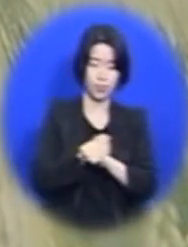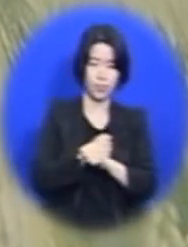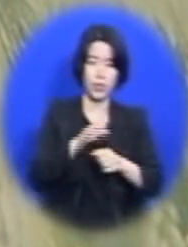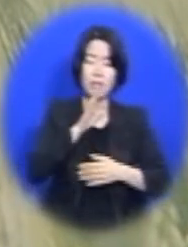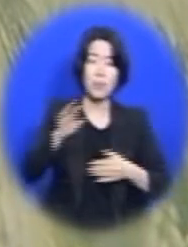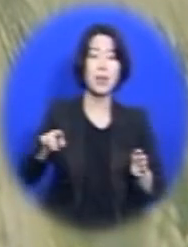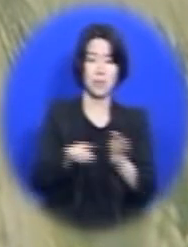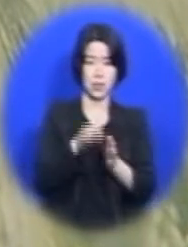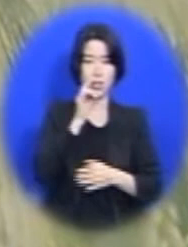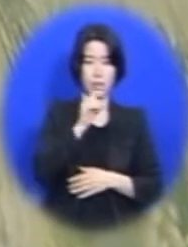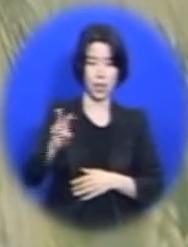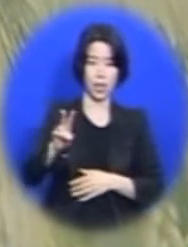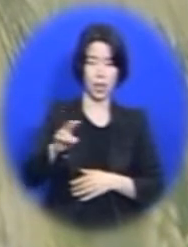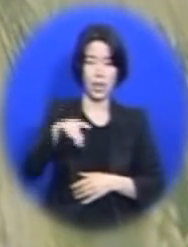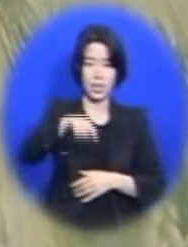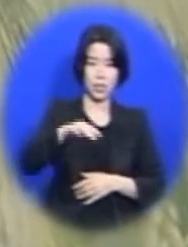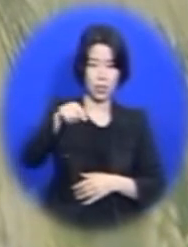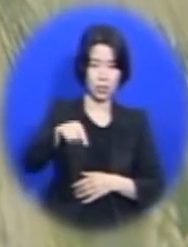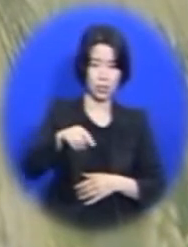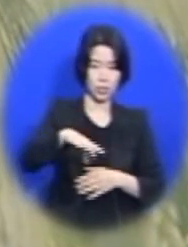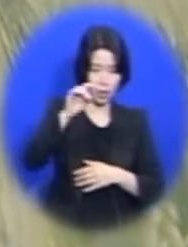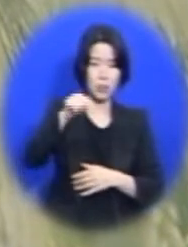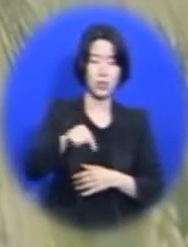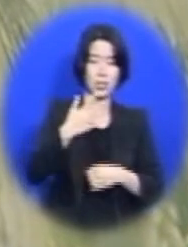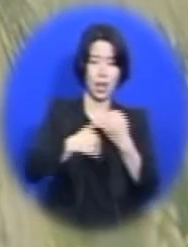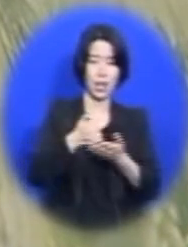믿어야 그 첫 것을 주님께 드릴 수가 있습니다.